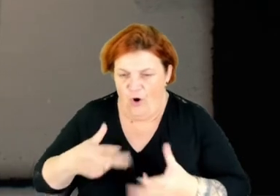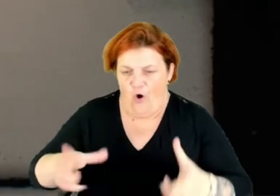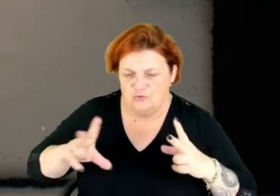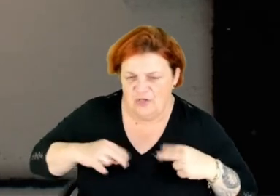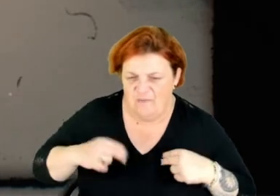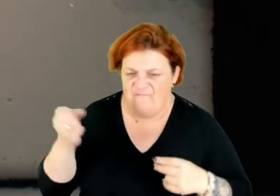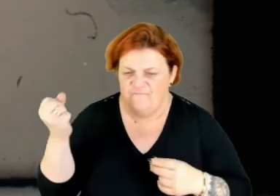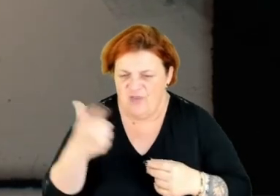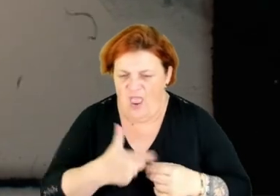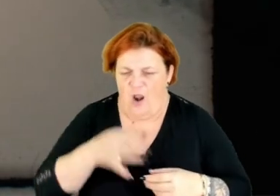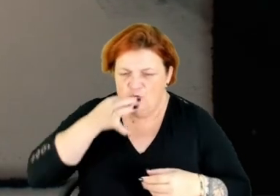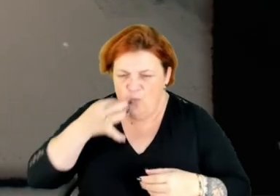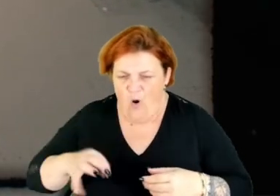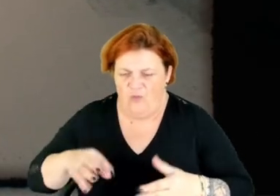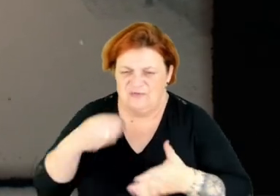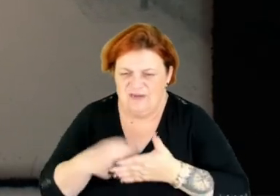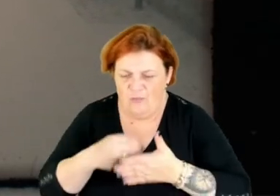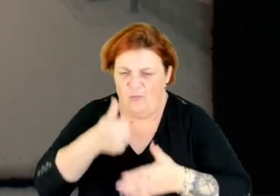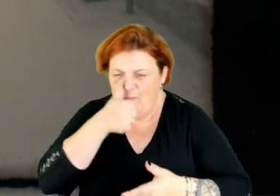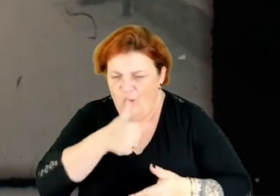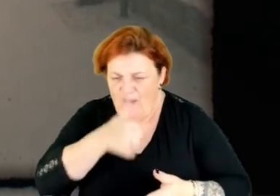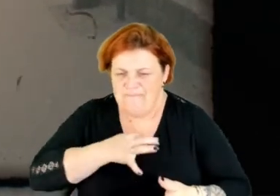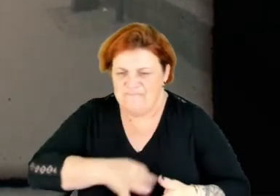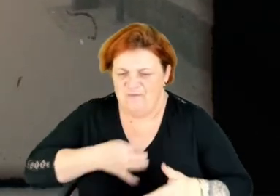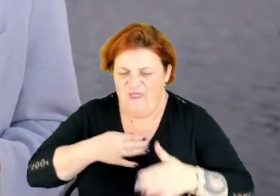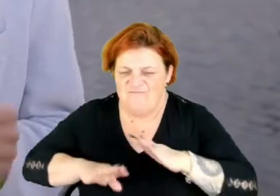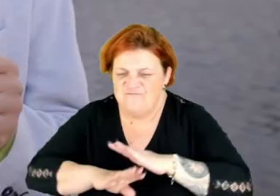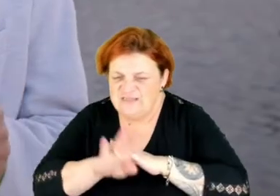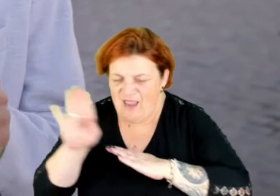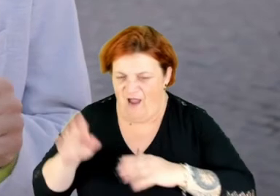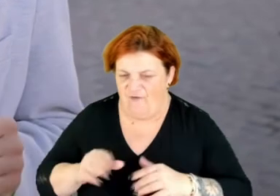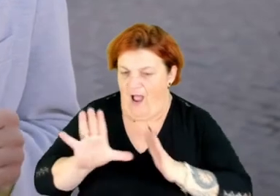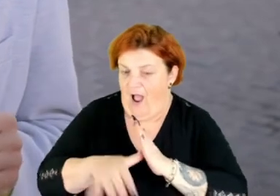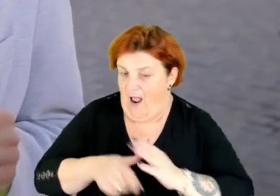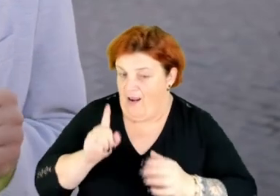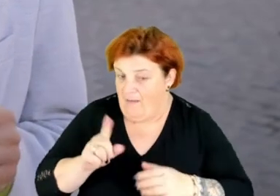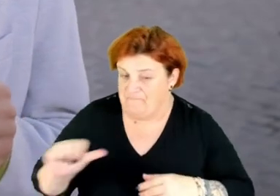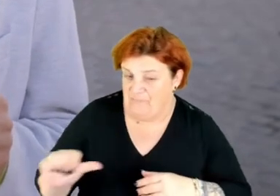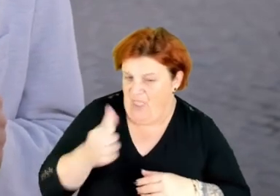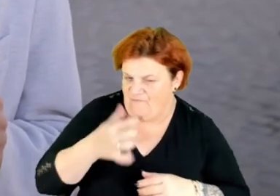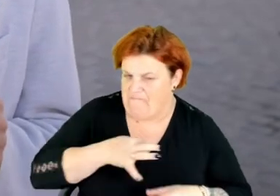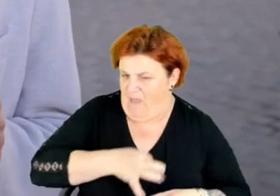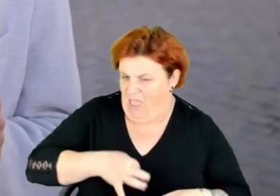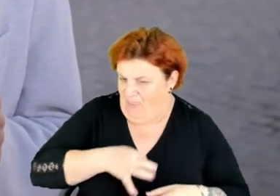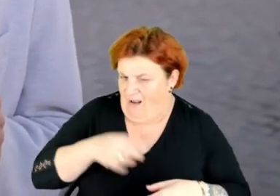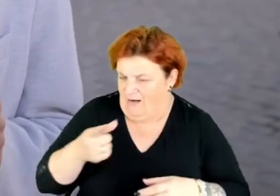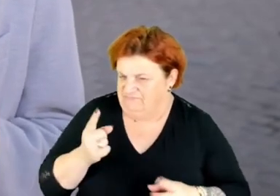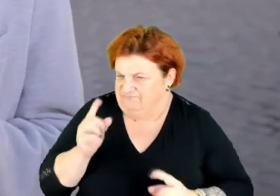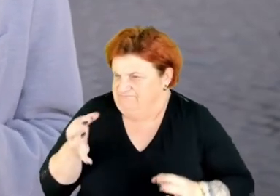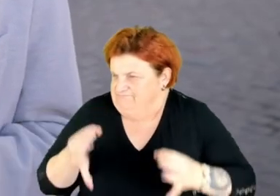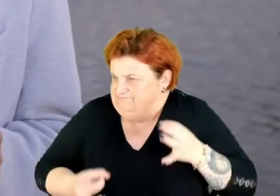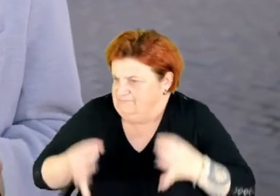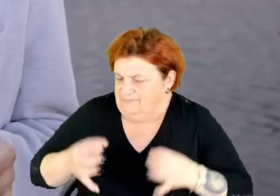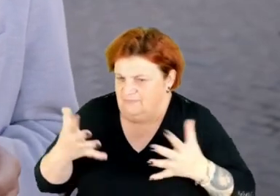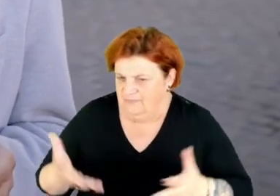wiele złotych, srebrnych i brązowych medali na wystawach przemysłowych. Aczkolwiek pierwszy z nich budzi pewne kontrowersje.